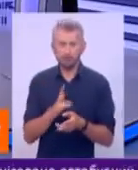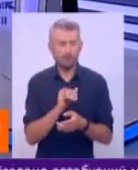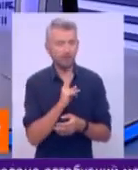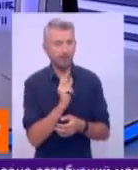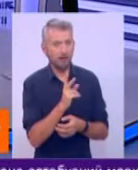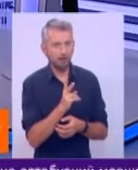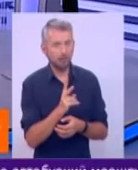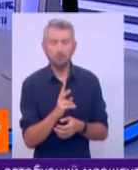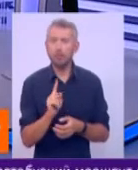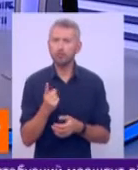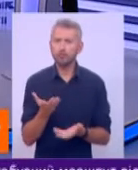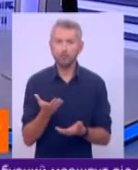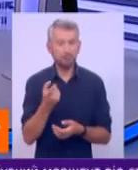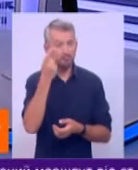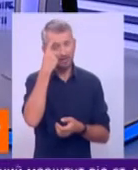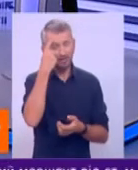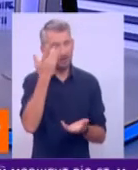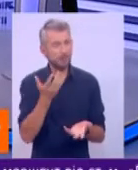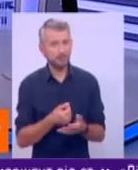чому? Ну, ментальність.